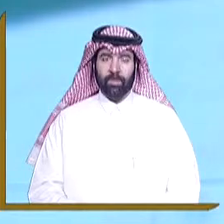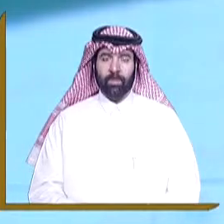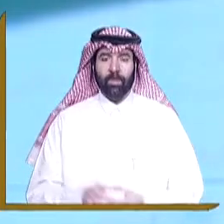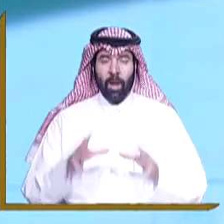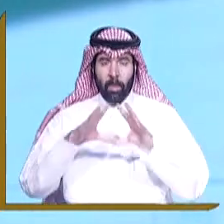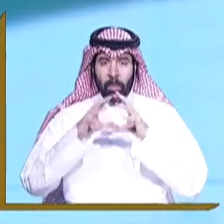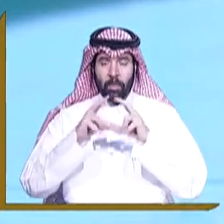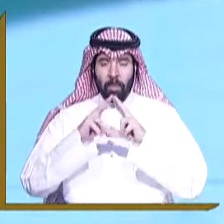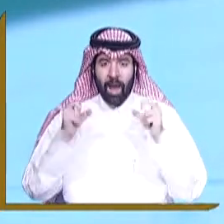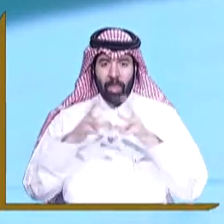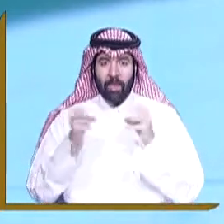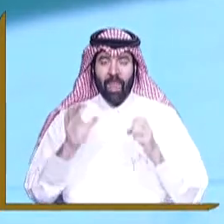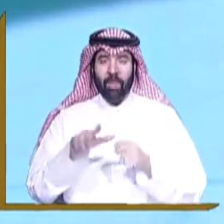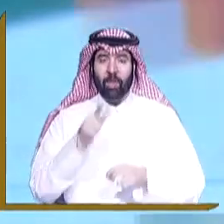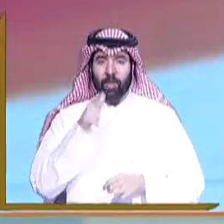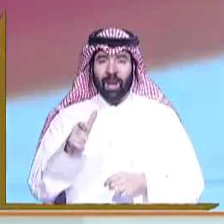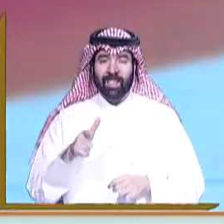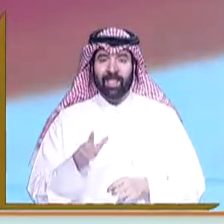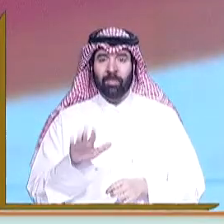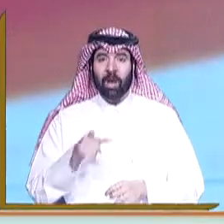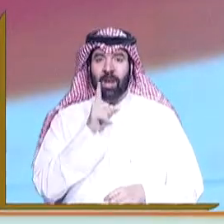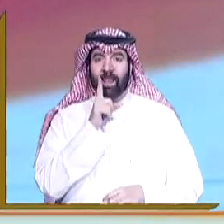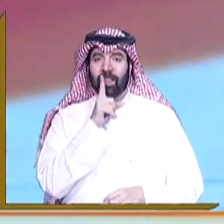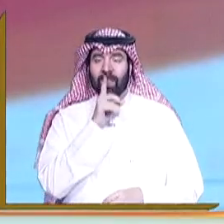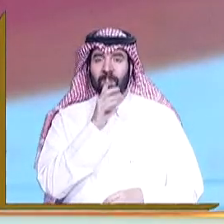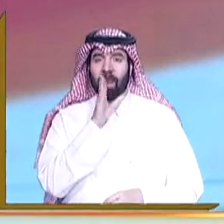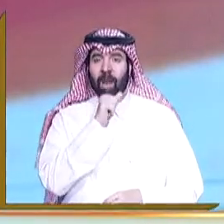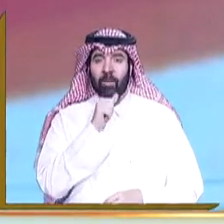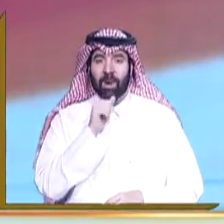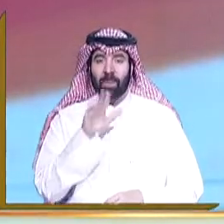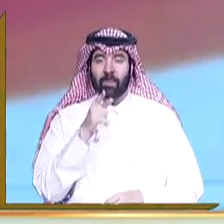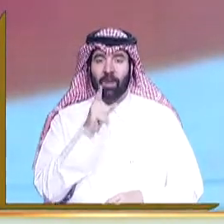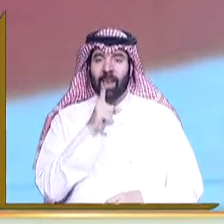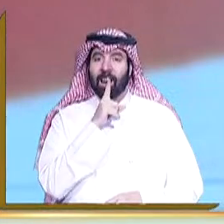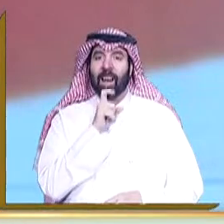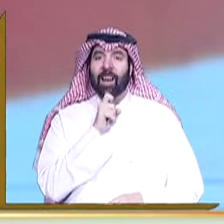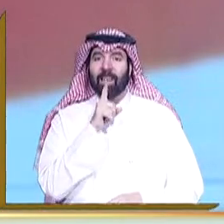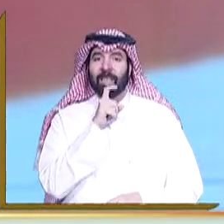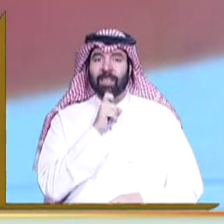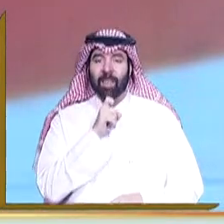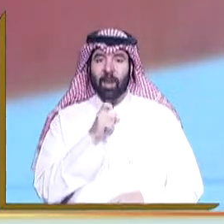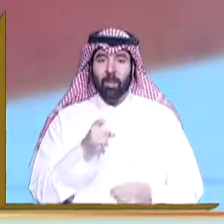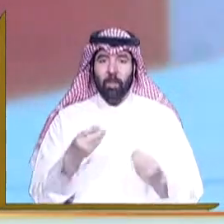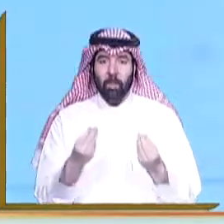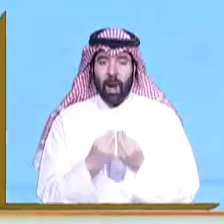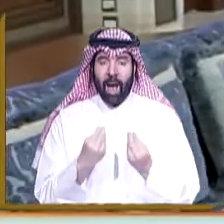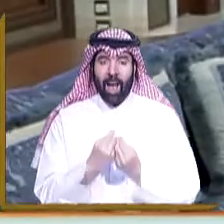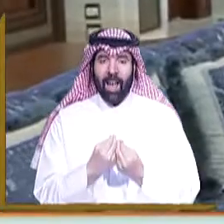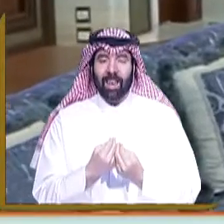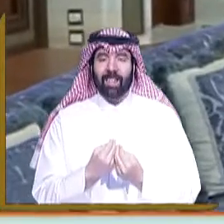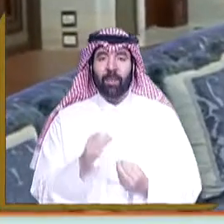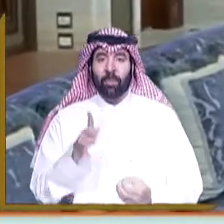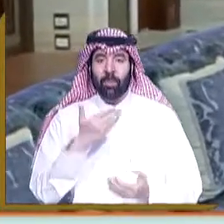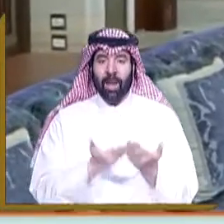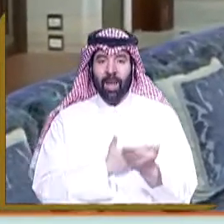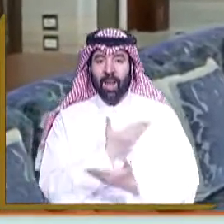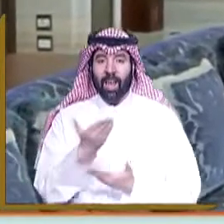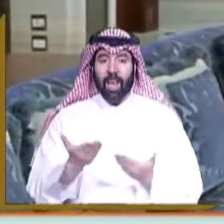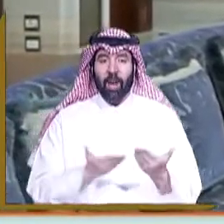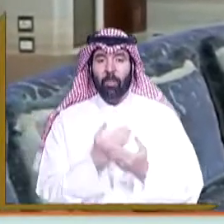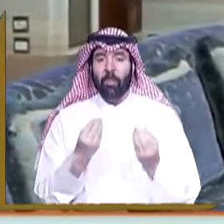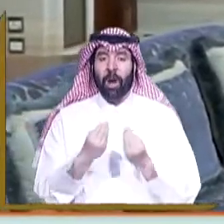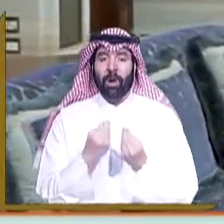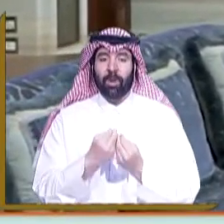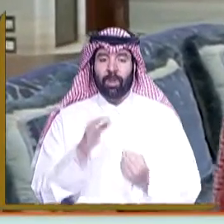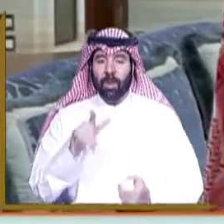بحث صاحب السمو الشيخ تميم بن حمد آل ثاني أمير دولة قطر في قصر روسيل بالدوحة العلاقات الثنائية المتميزة